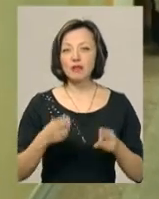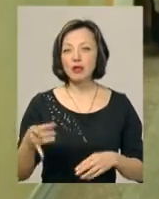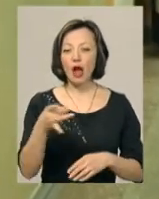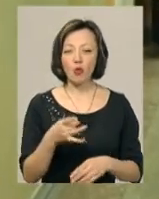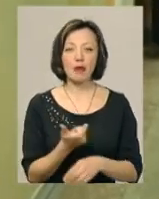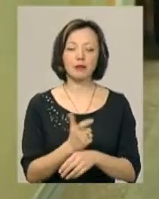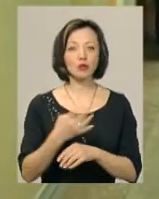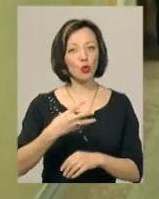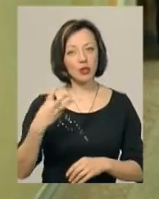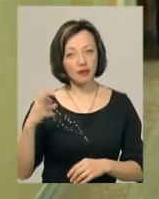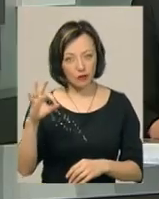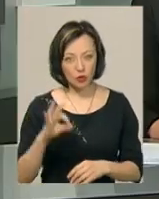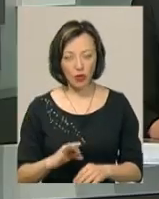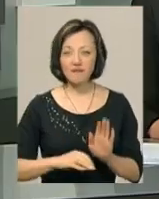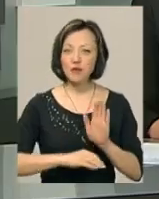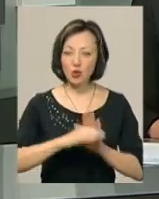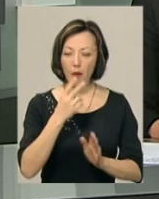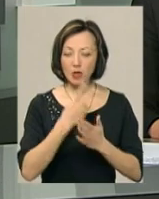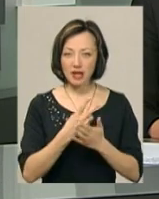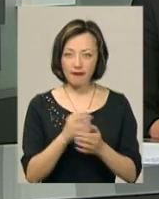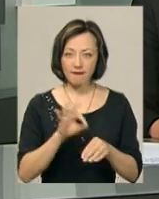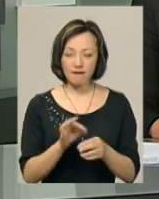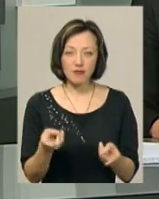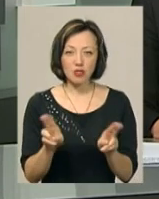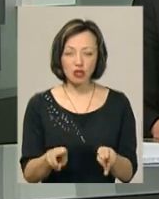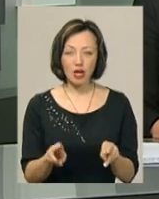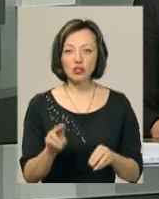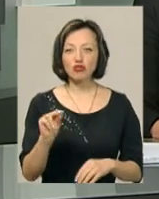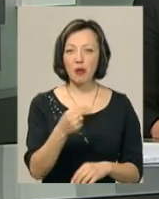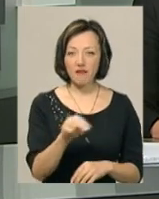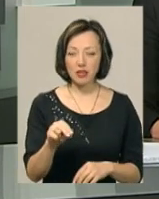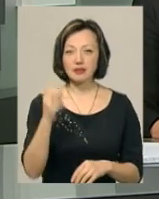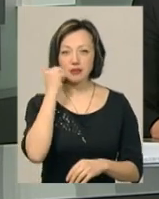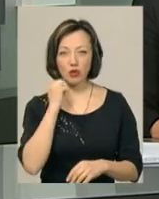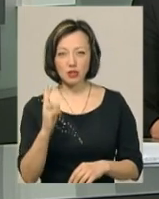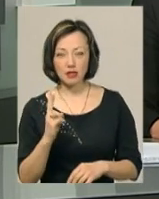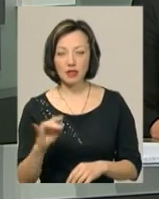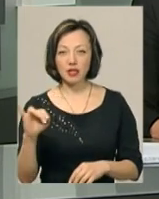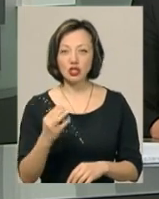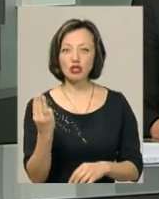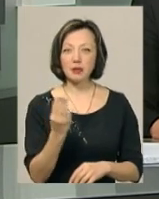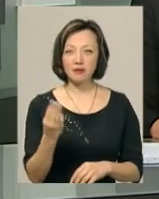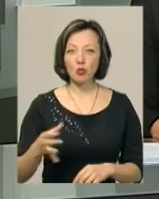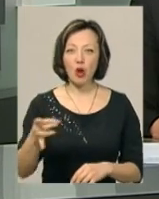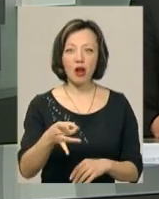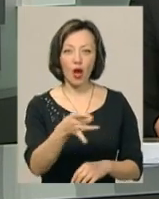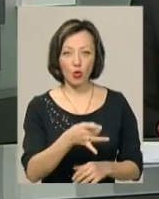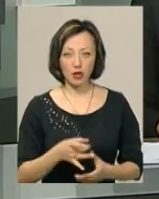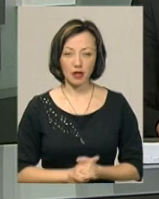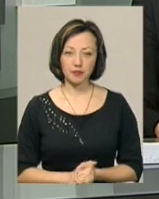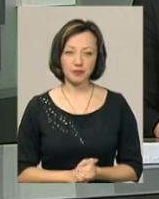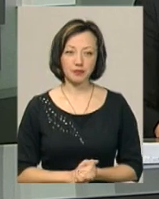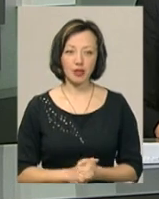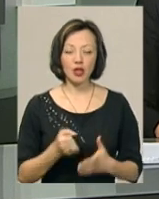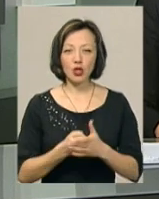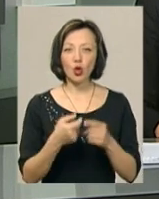на 43%. Високими показники захворюваності залишаються у Чемеровецькому, Старокостянтинівському та Шепетівському районах.